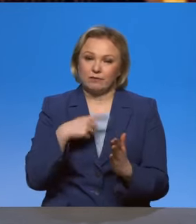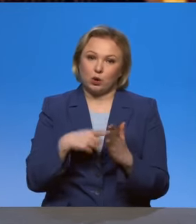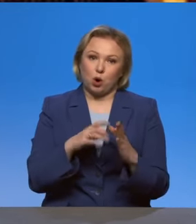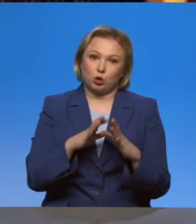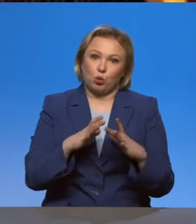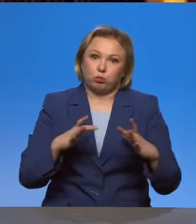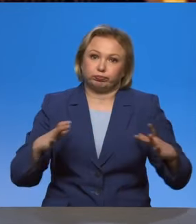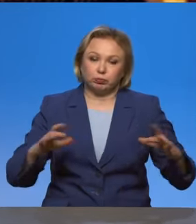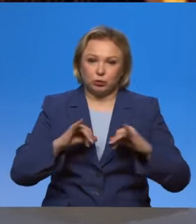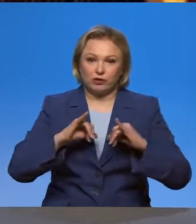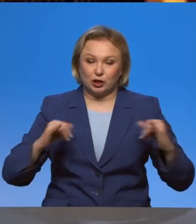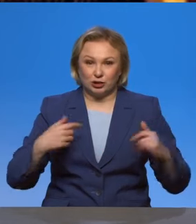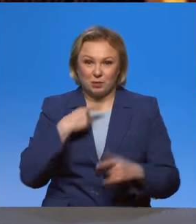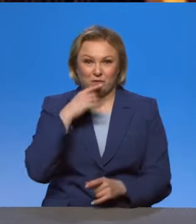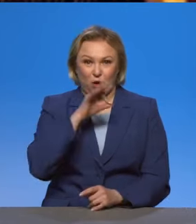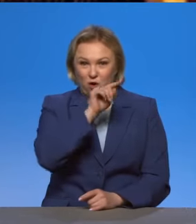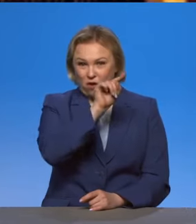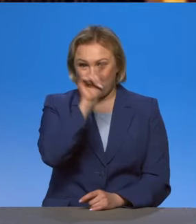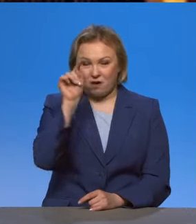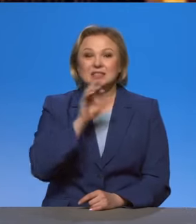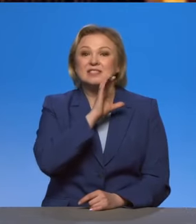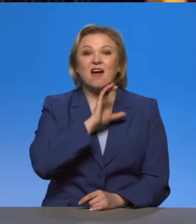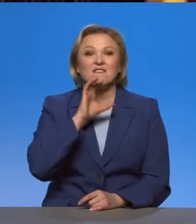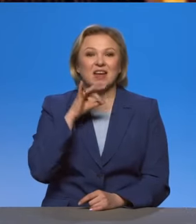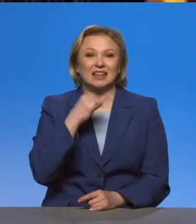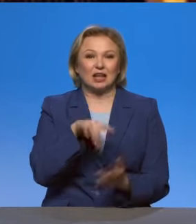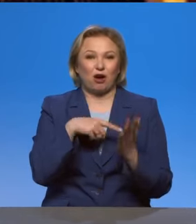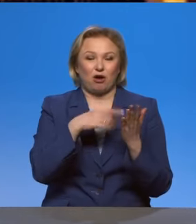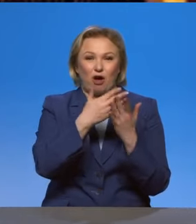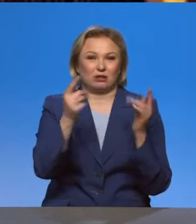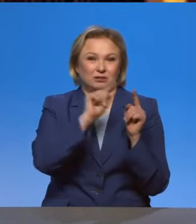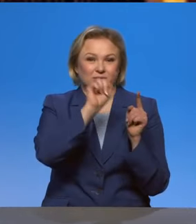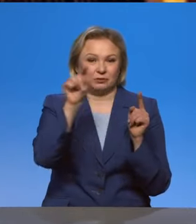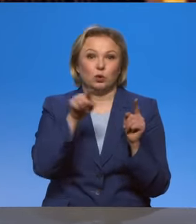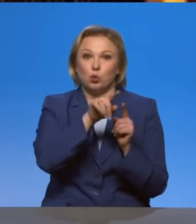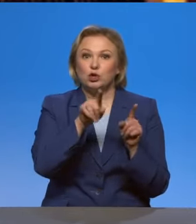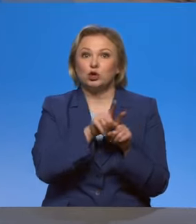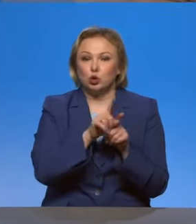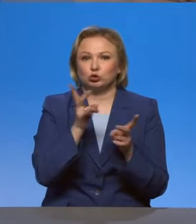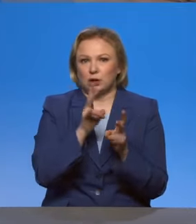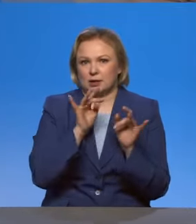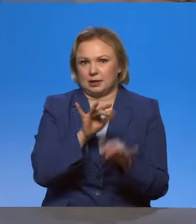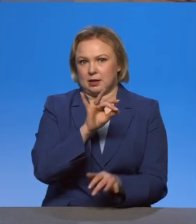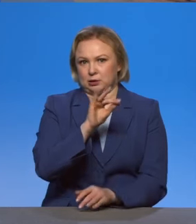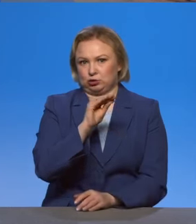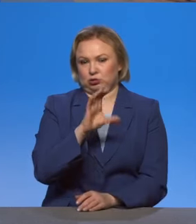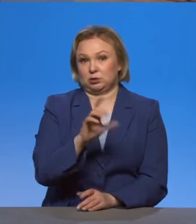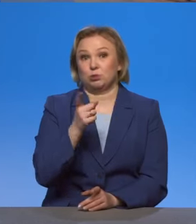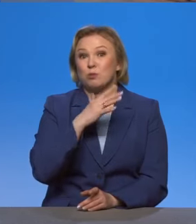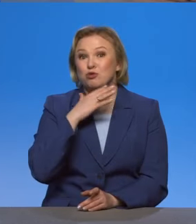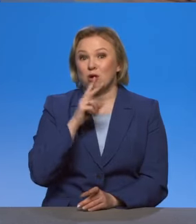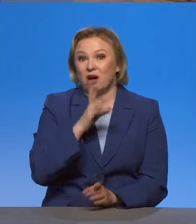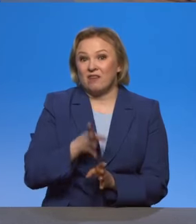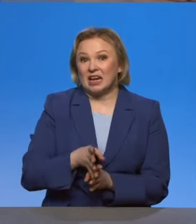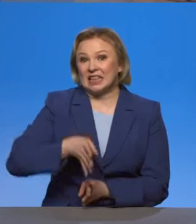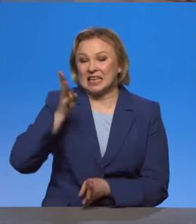если мы говорим про северные города, да, у них, в принципе, кстати, тоже нужно делать ИЖС, потому что в многоквартирном доме